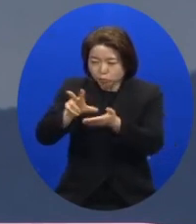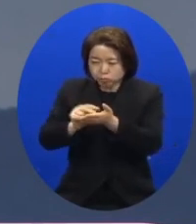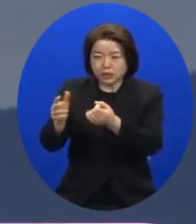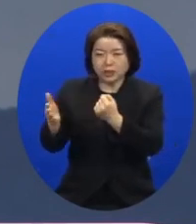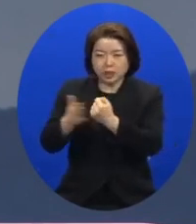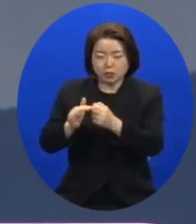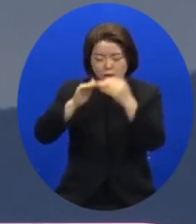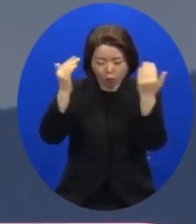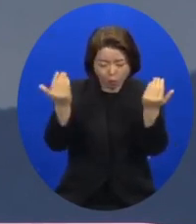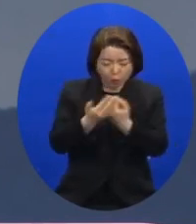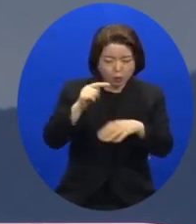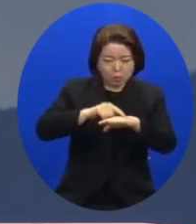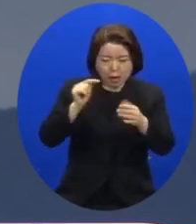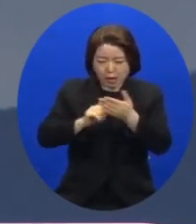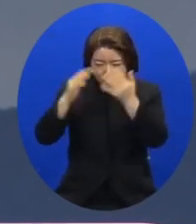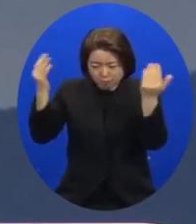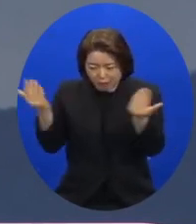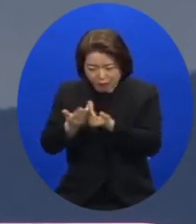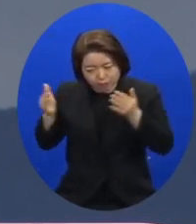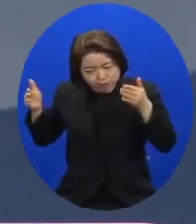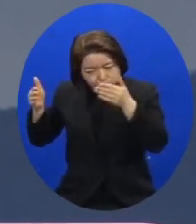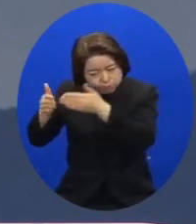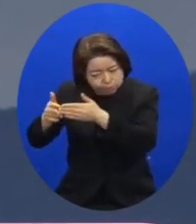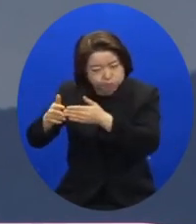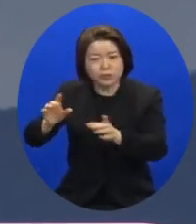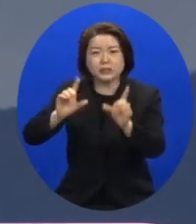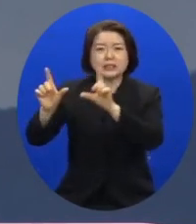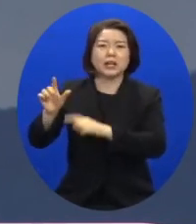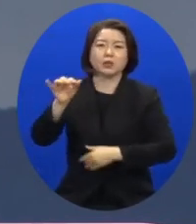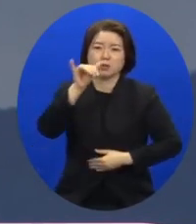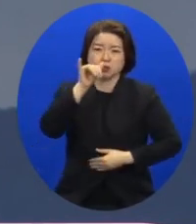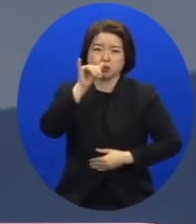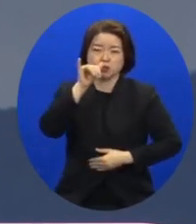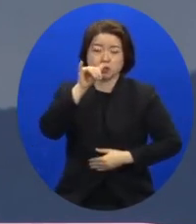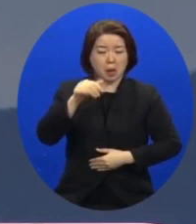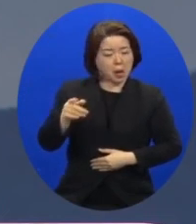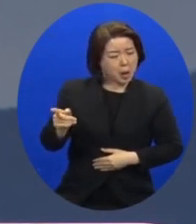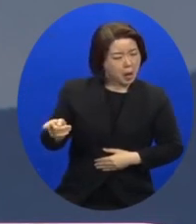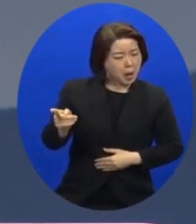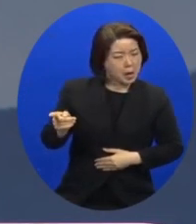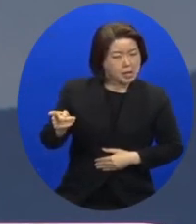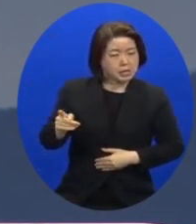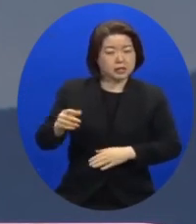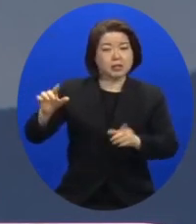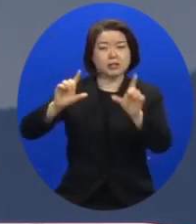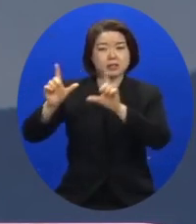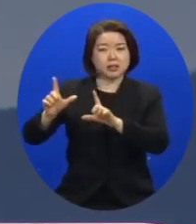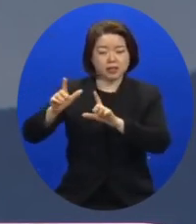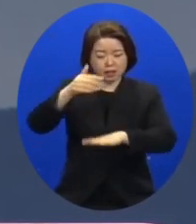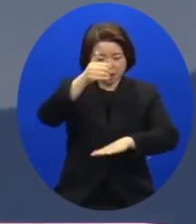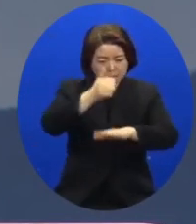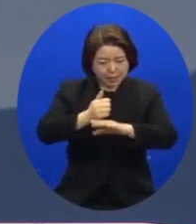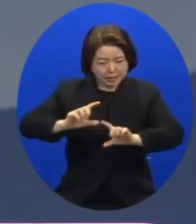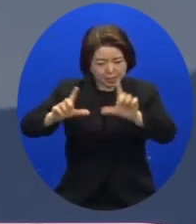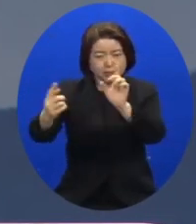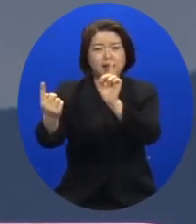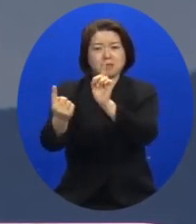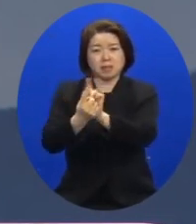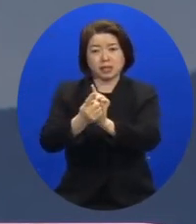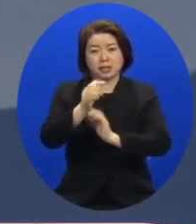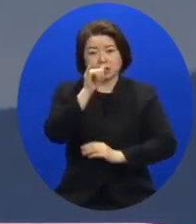살고 있다는 뜻입니다 이렇게 살다가 마지막 날을 맞이하는 겁니다 대부분 사람들이